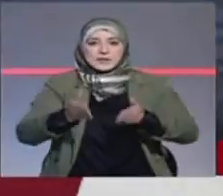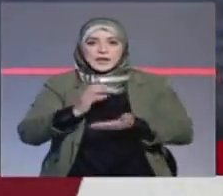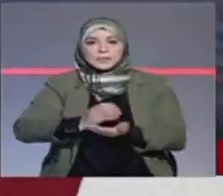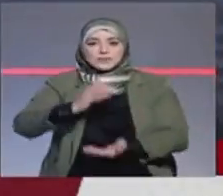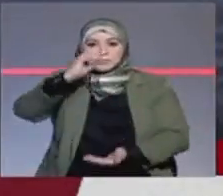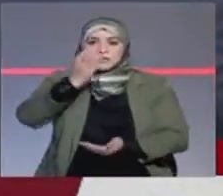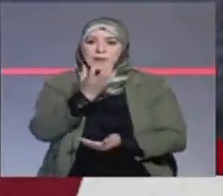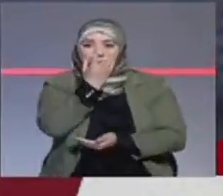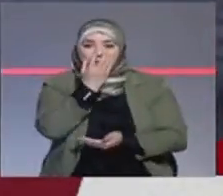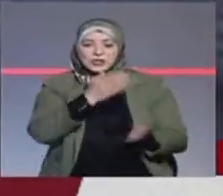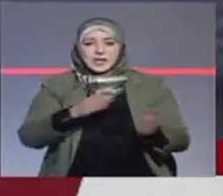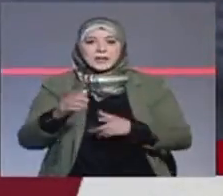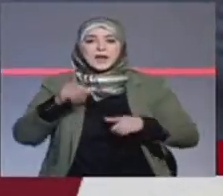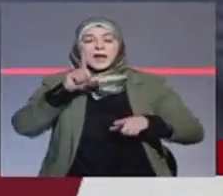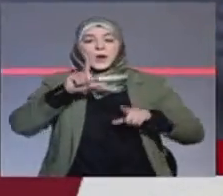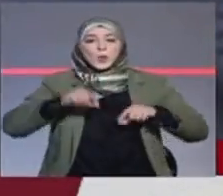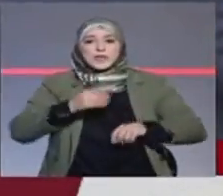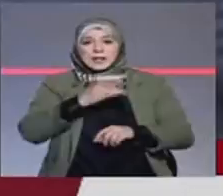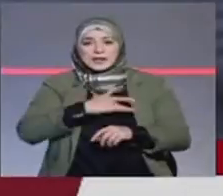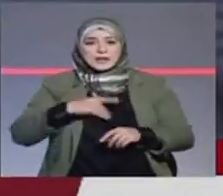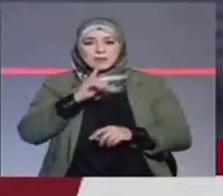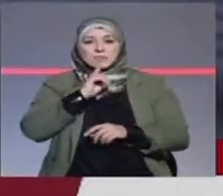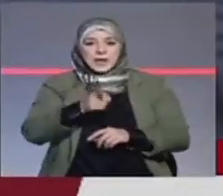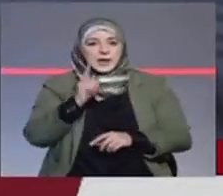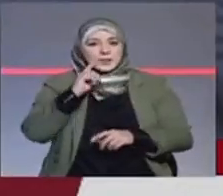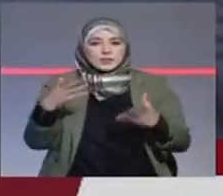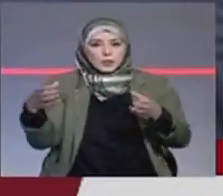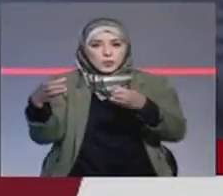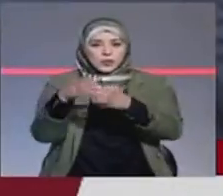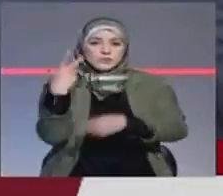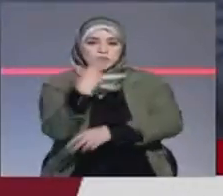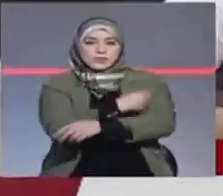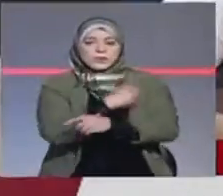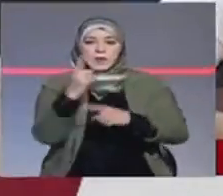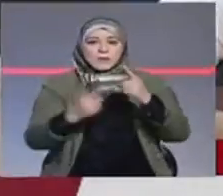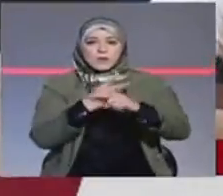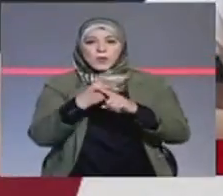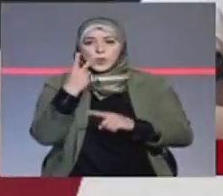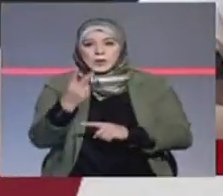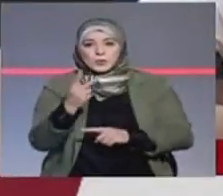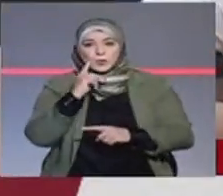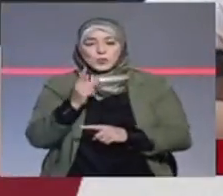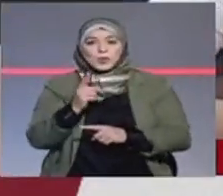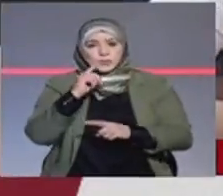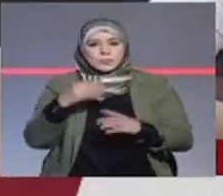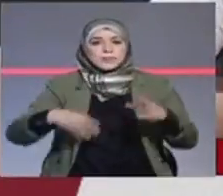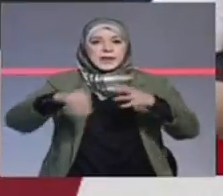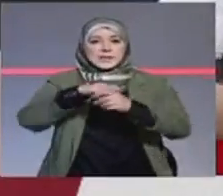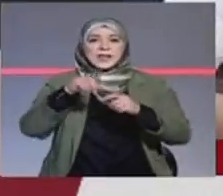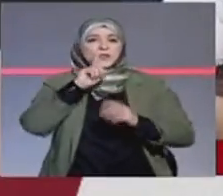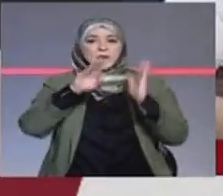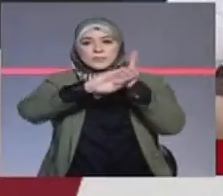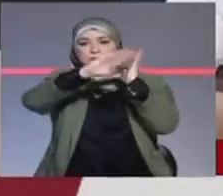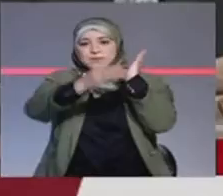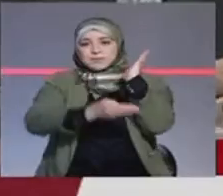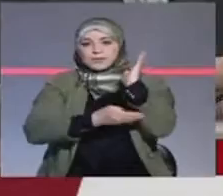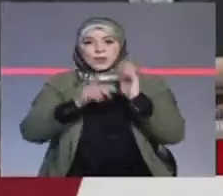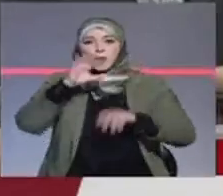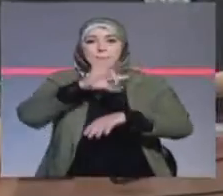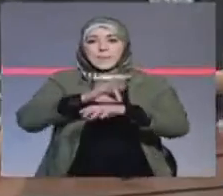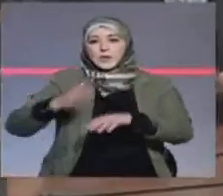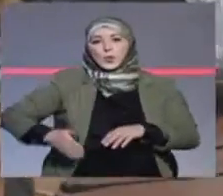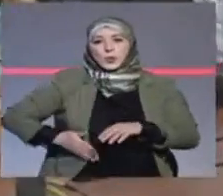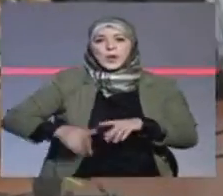كما أقرت وزارة الصحة بعد وصول عدد الملقحين بجرعتين لنحو نصف المليون، أقرت إدراج الحوامل ومرضى الكلى